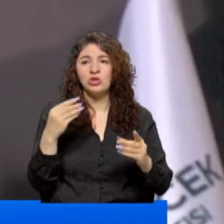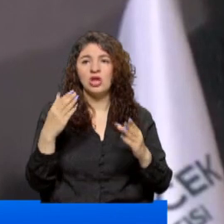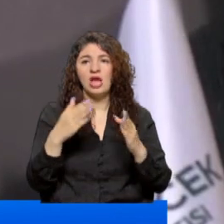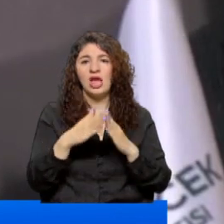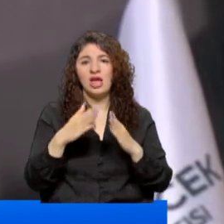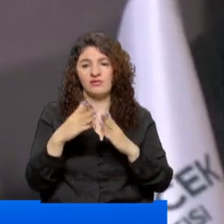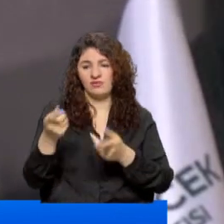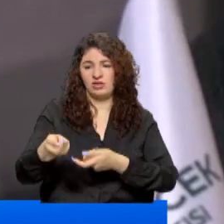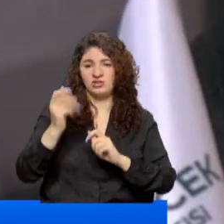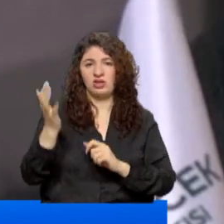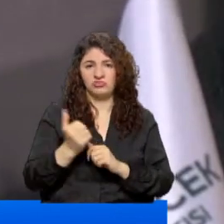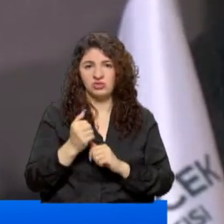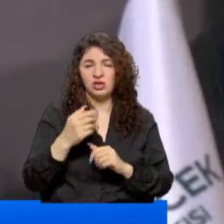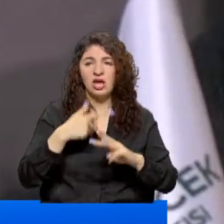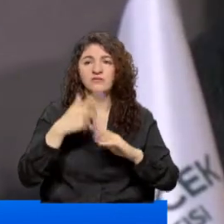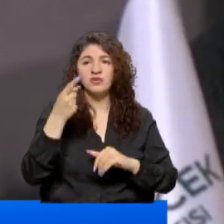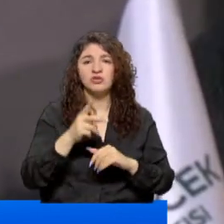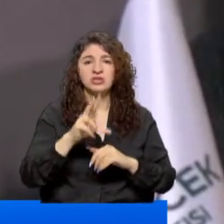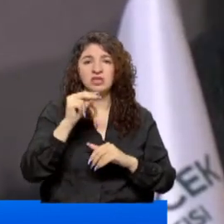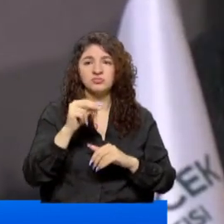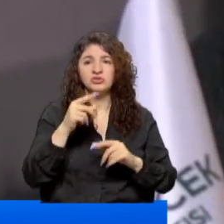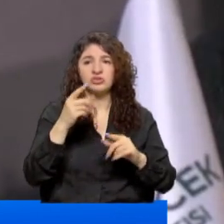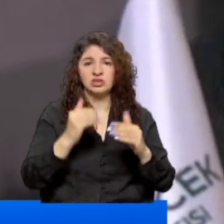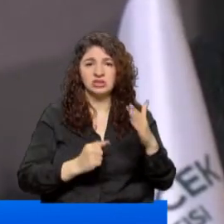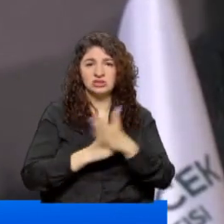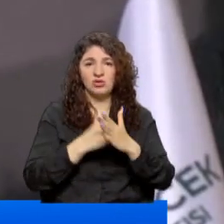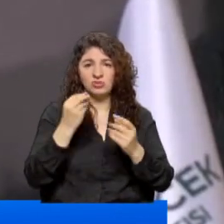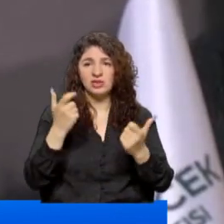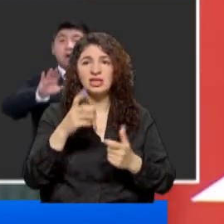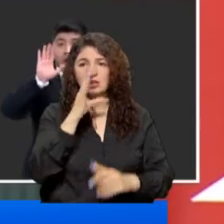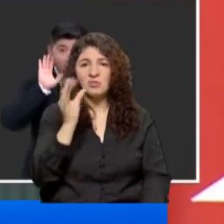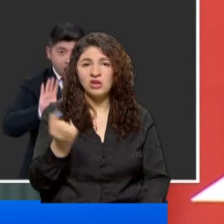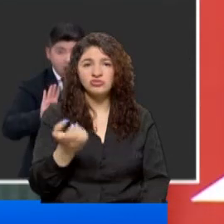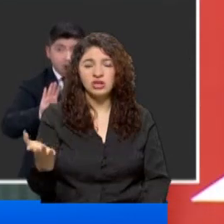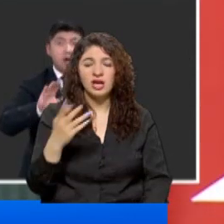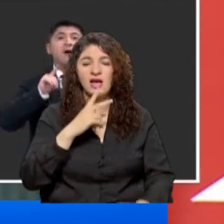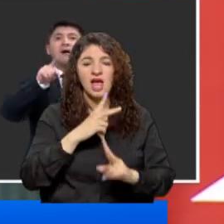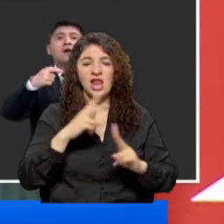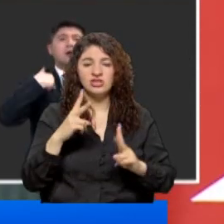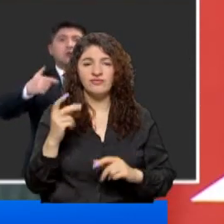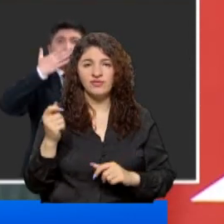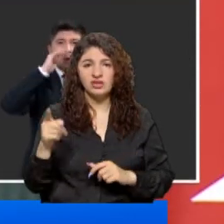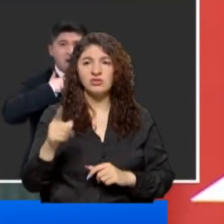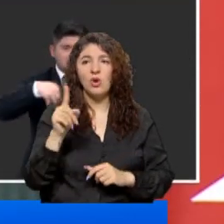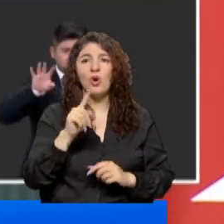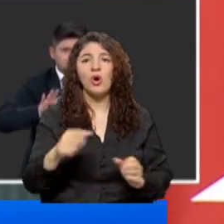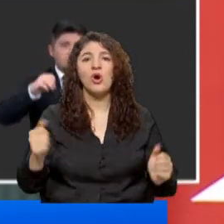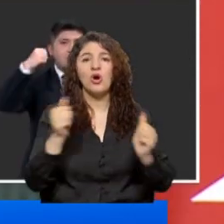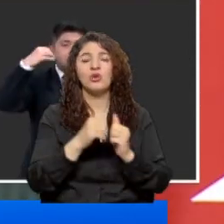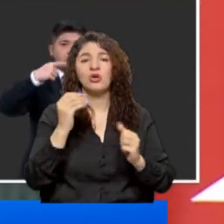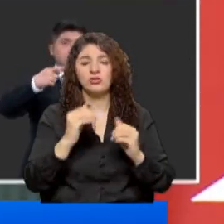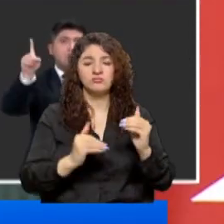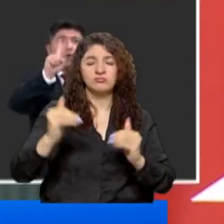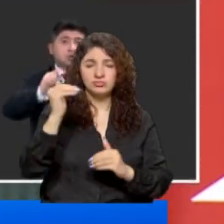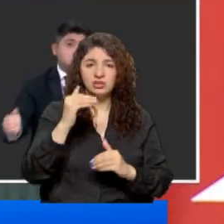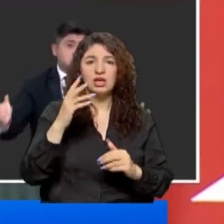kredi alacağım enflasyon yüzde yetmişi tüketici çıktı bir yerde kim olabilir enerji fiyatlarında on kata Varan